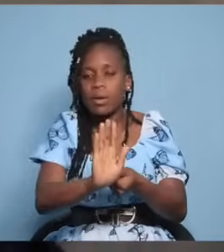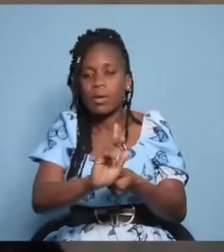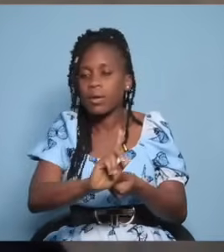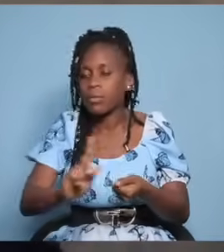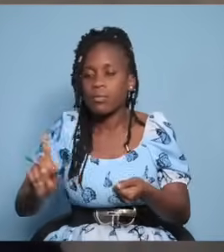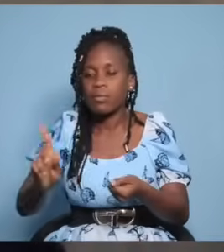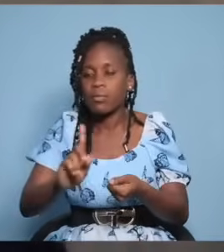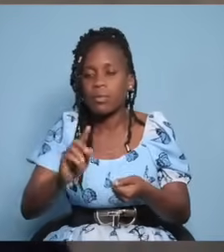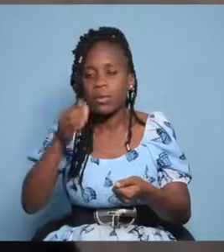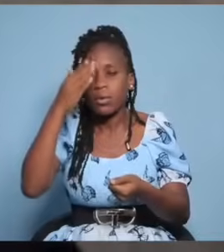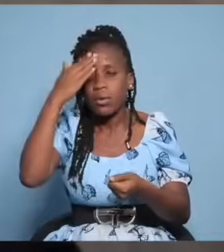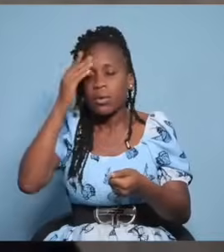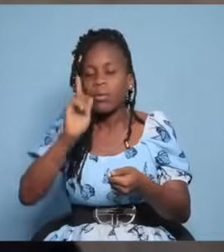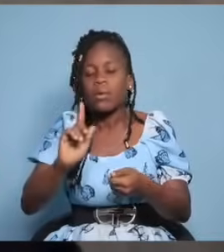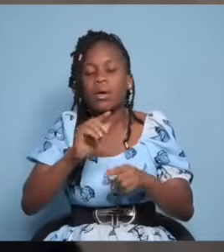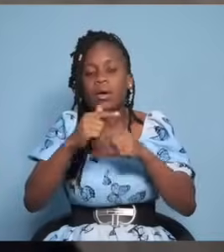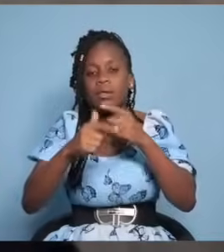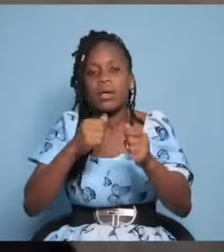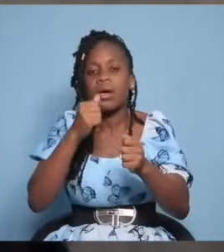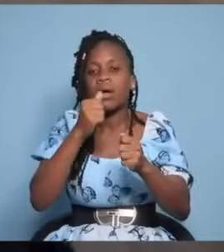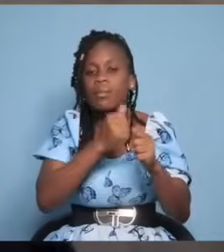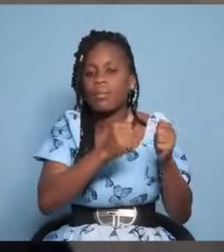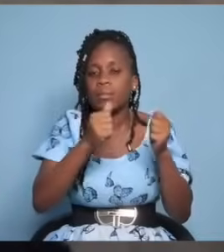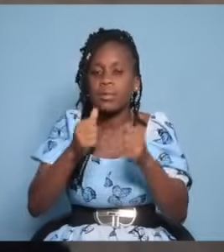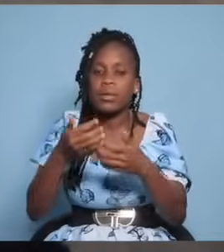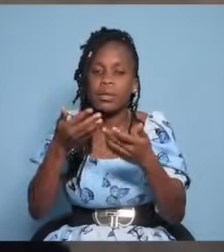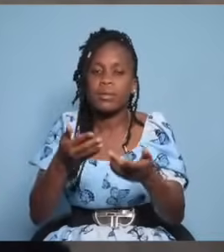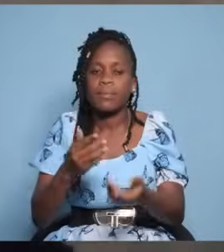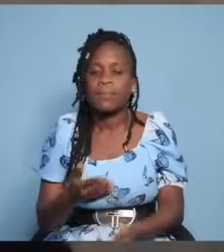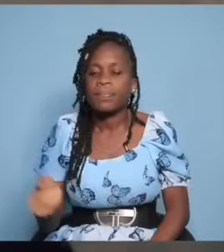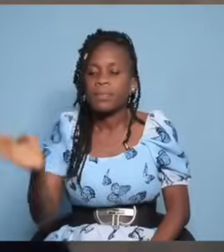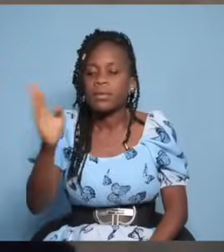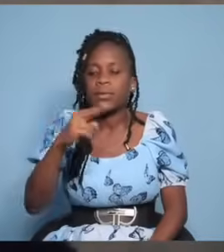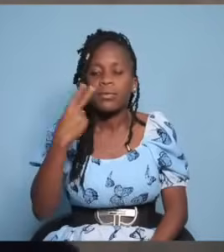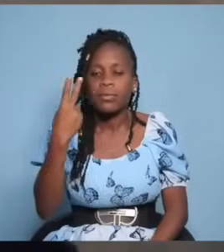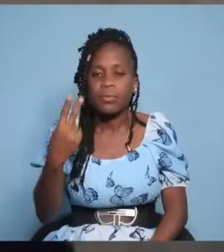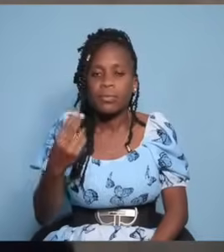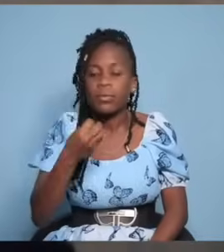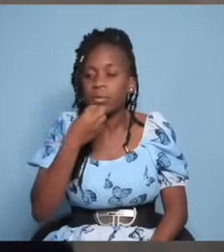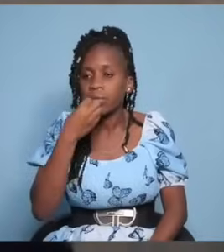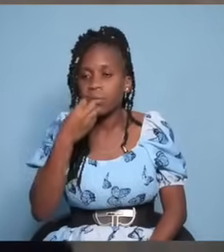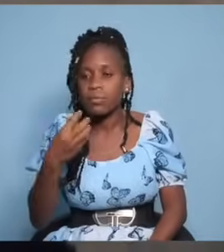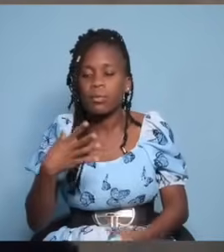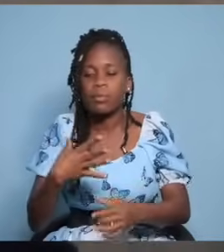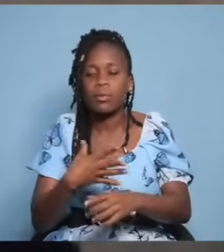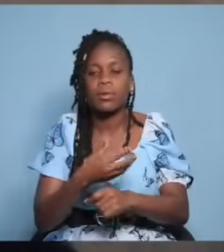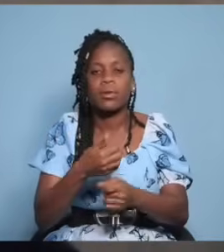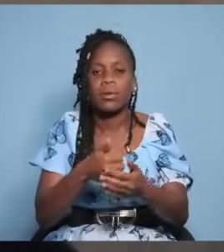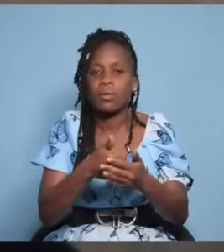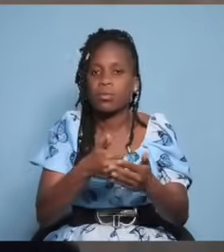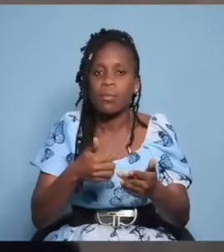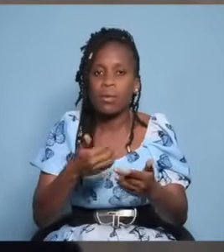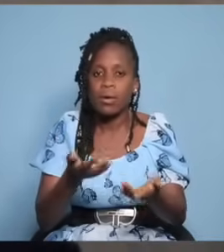za kiutendaji. Ilipogeuka siku ya pili, taarifa zikapatikana ya